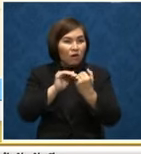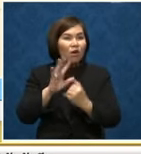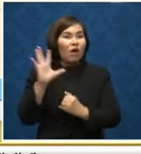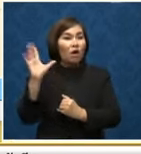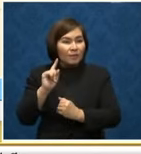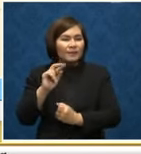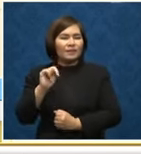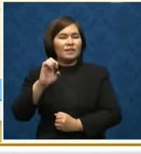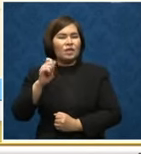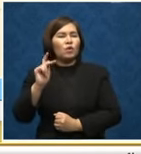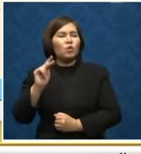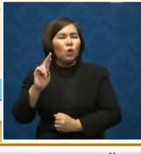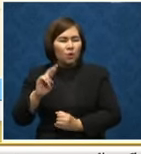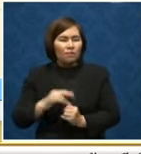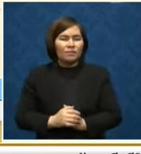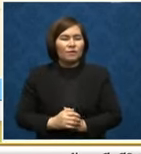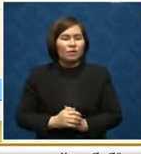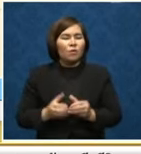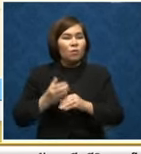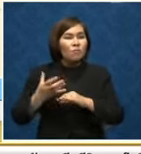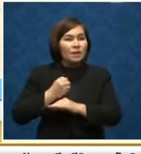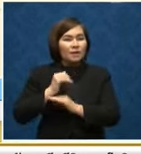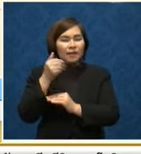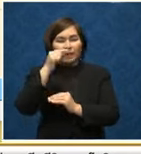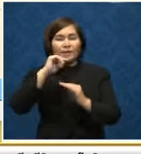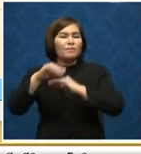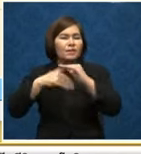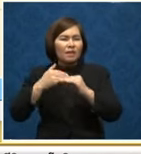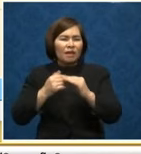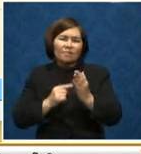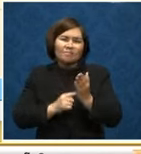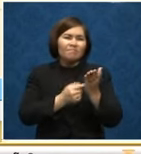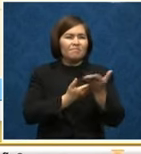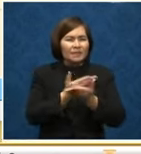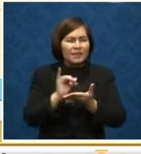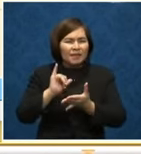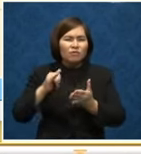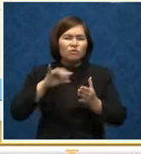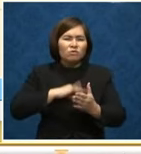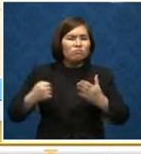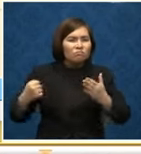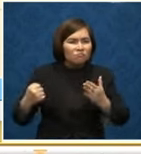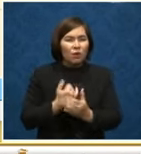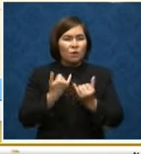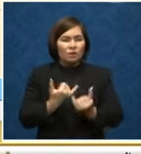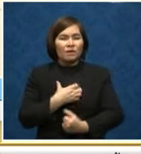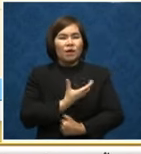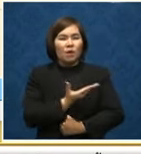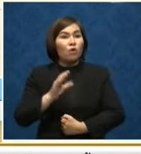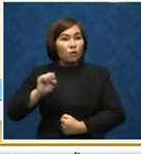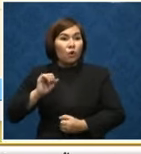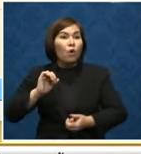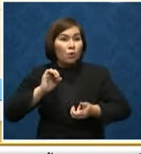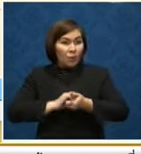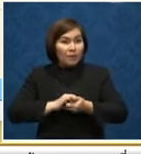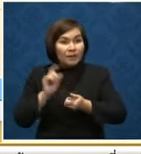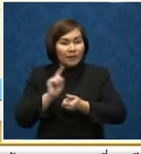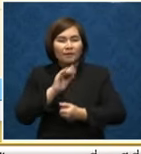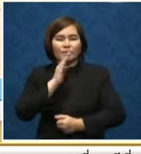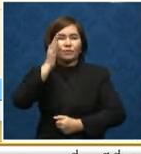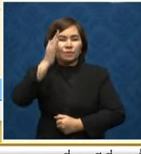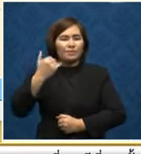นานี่ก็เสียดายที่ยังไม่ได้ถูกพิจารณาขอเป็นพันธสัญญาร่วมกันครับและขอเป็นพันธสัญญาร่วมกันว่าเมื่อใดที่มี